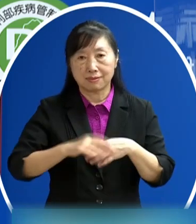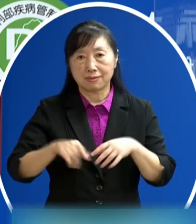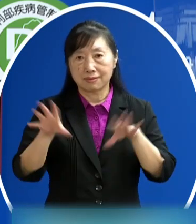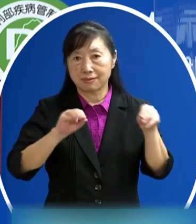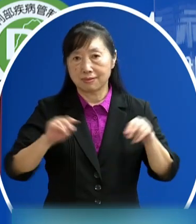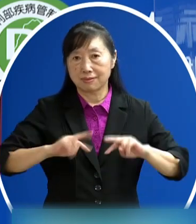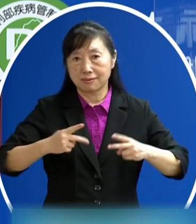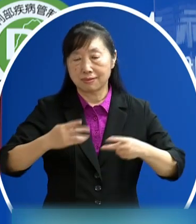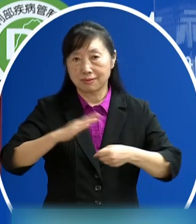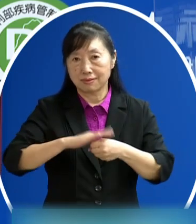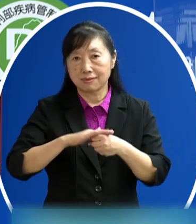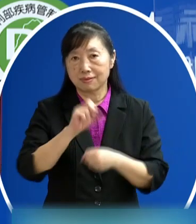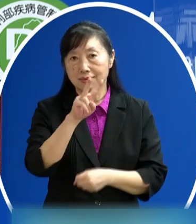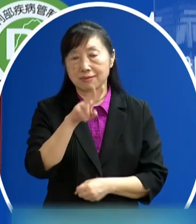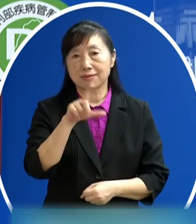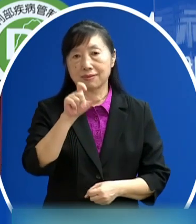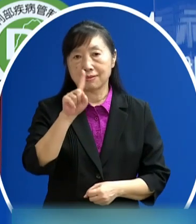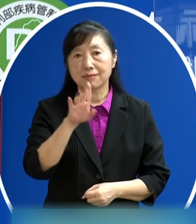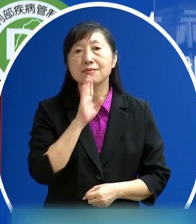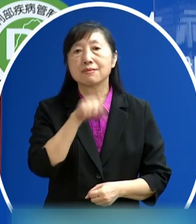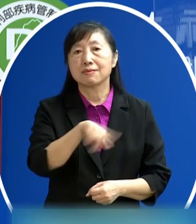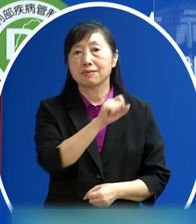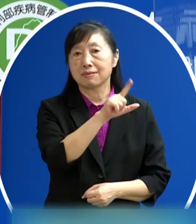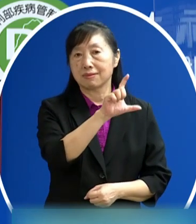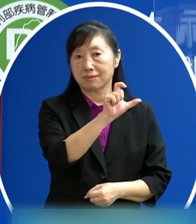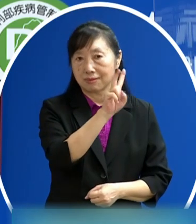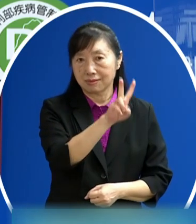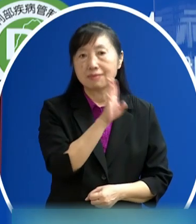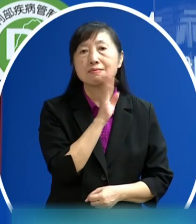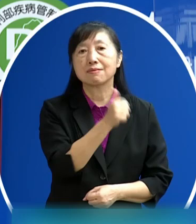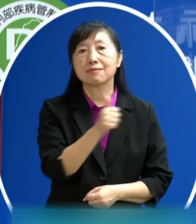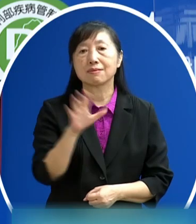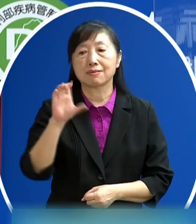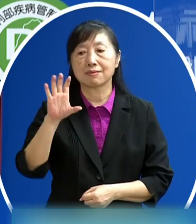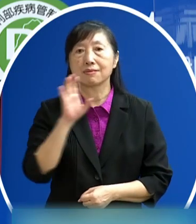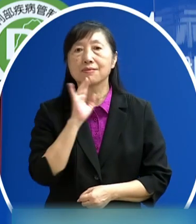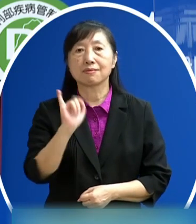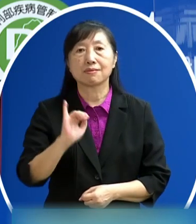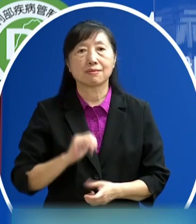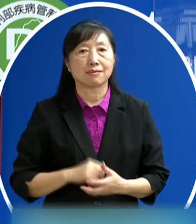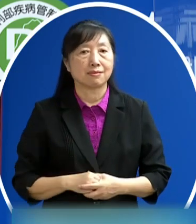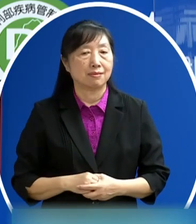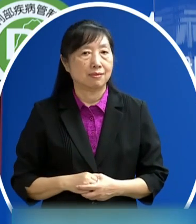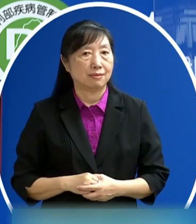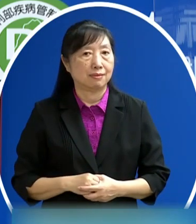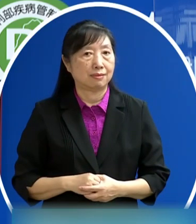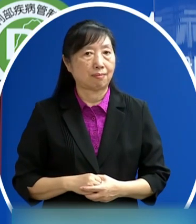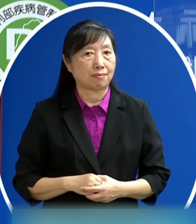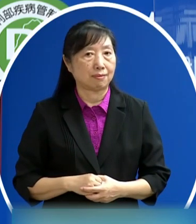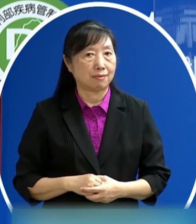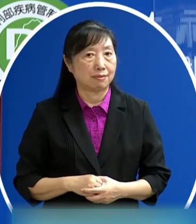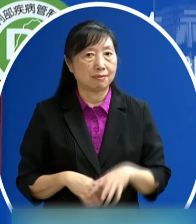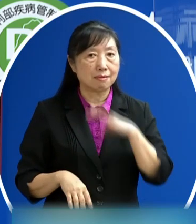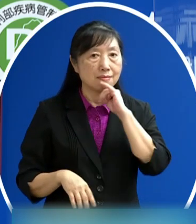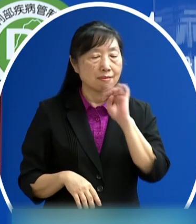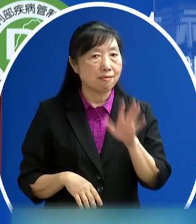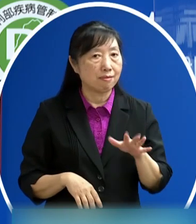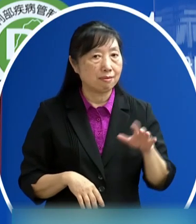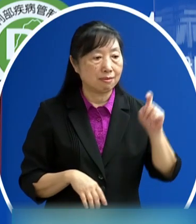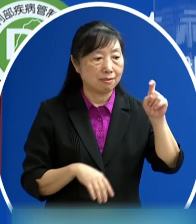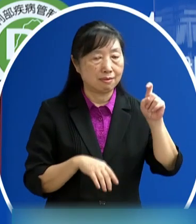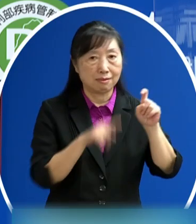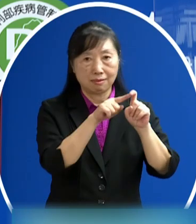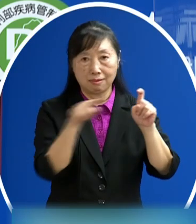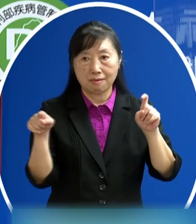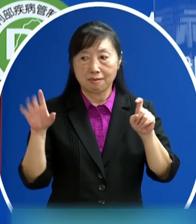的261例中，哈，162例为男性，99例为女性，年龄介于未满